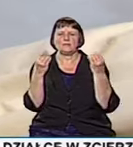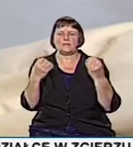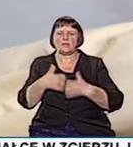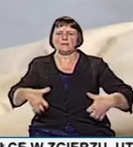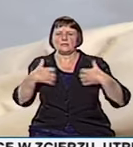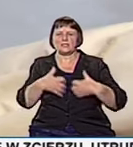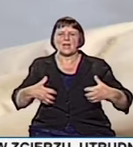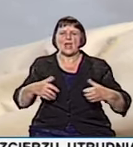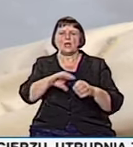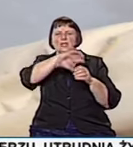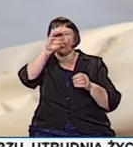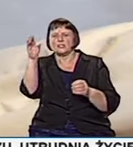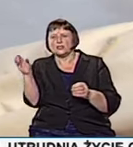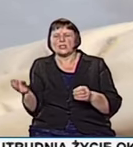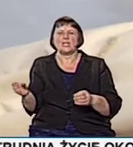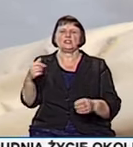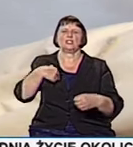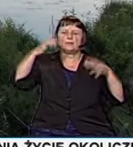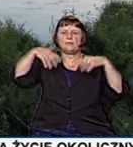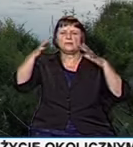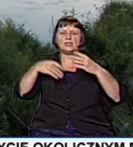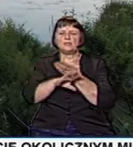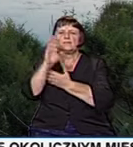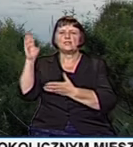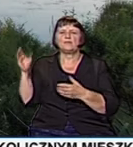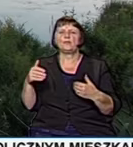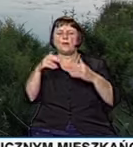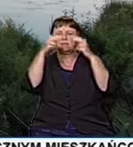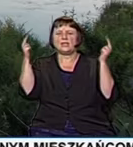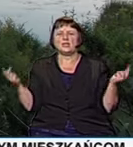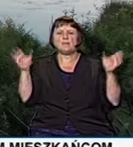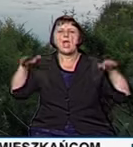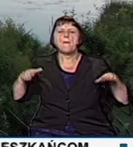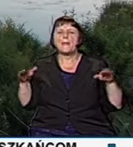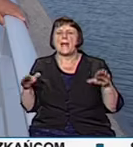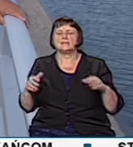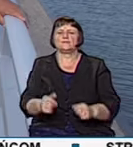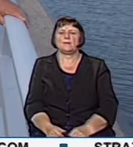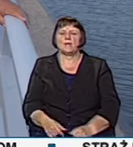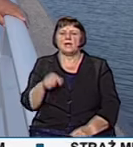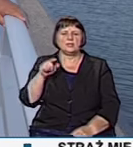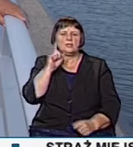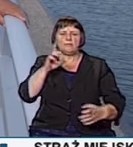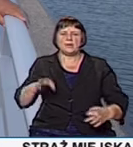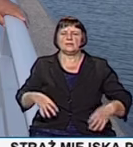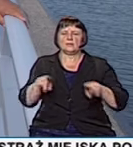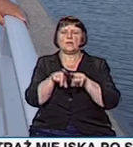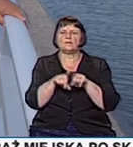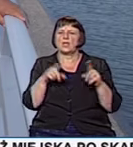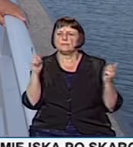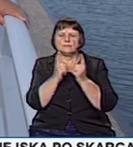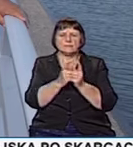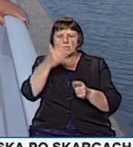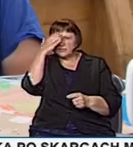podwójnymi tęczami, które pod deszczu występują na niebie, ptactwem. Pan Wacław zachwycał się też spotkanymi